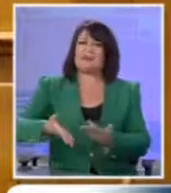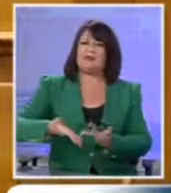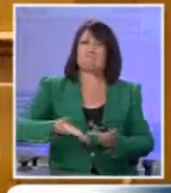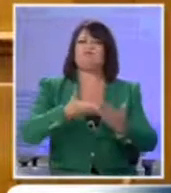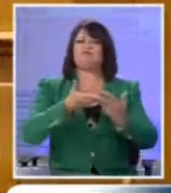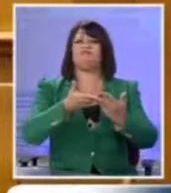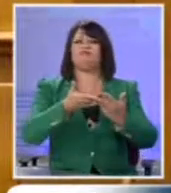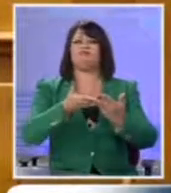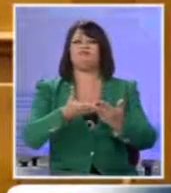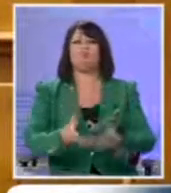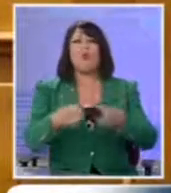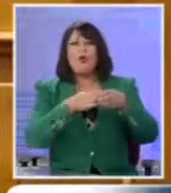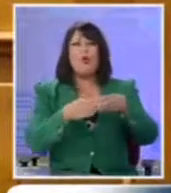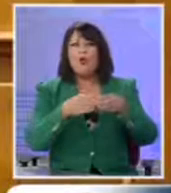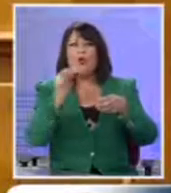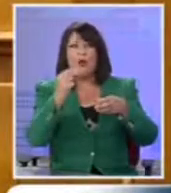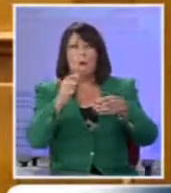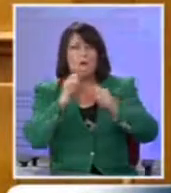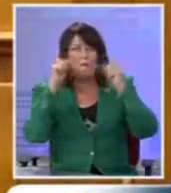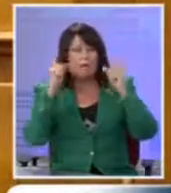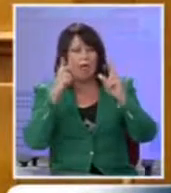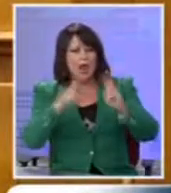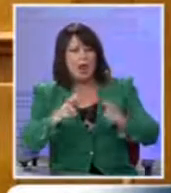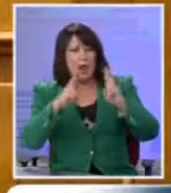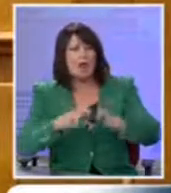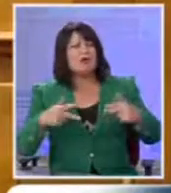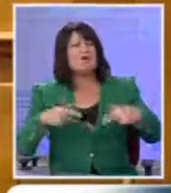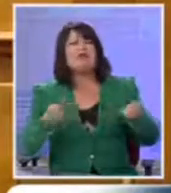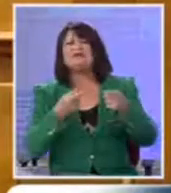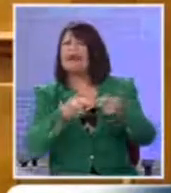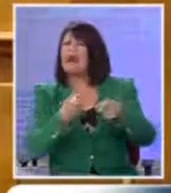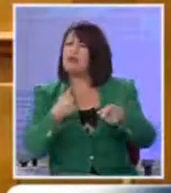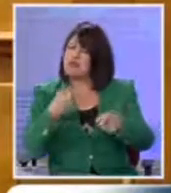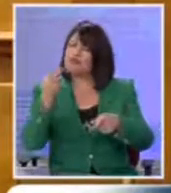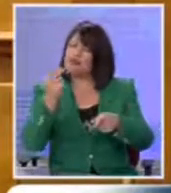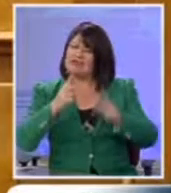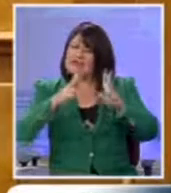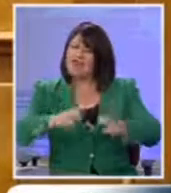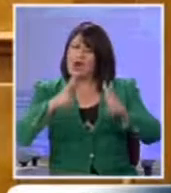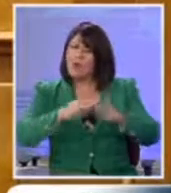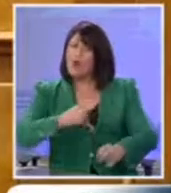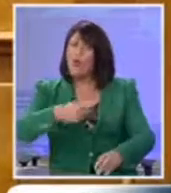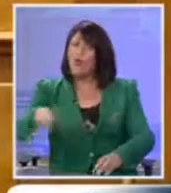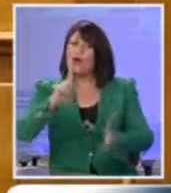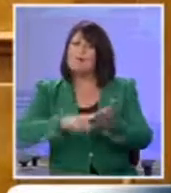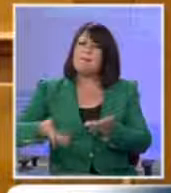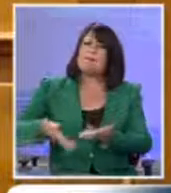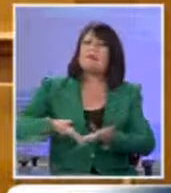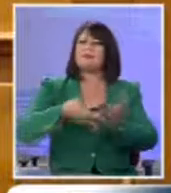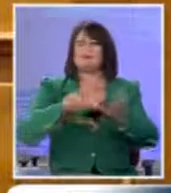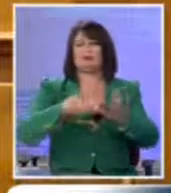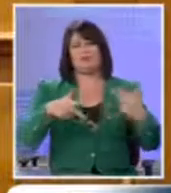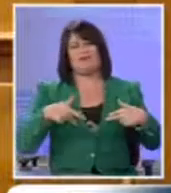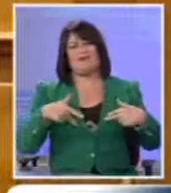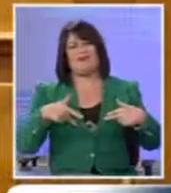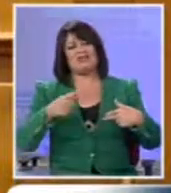και την κοινοβουλευτική ομάδα άγρυπνο ελεκτή της κυβερνητικής μηχανής, οφείλουμε να βάλουμε όλοι μας πλάτη και